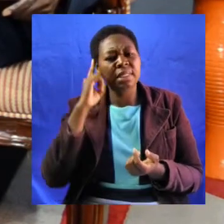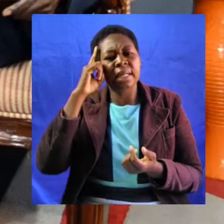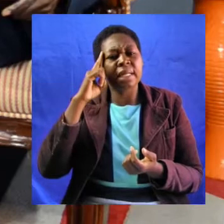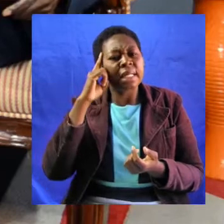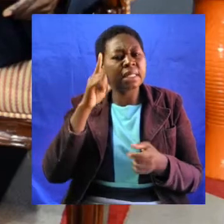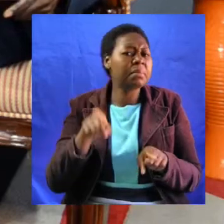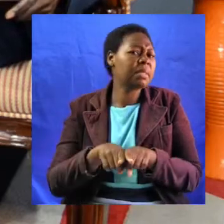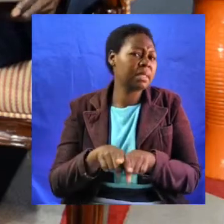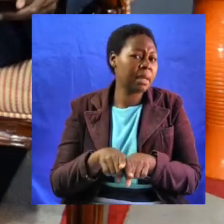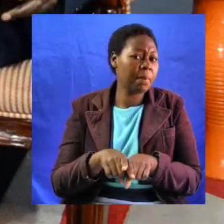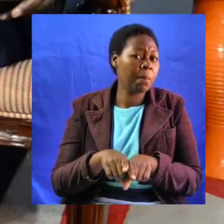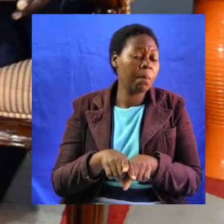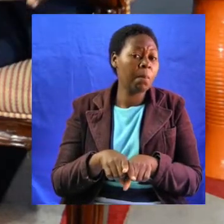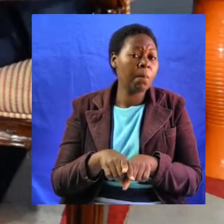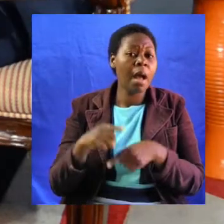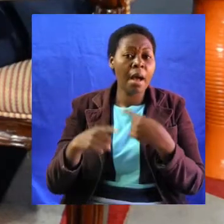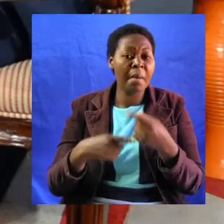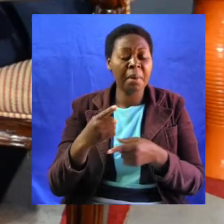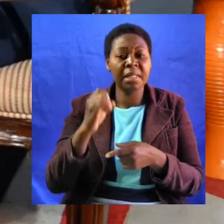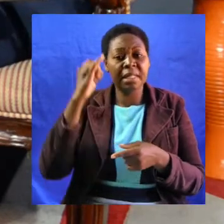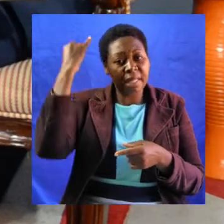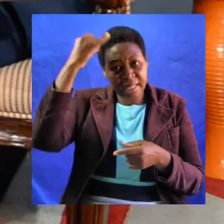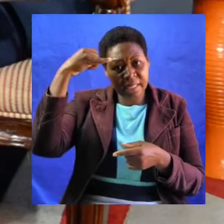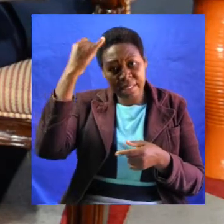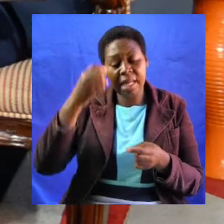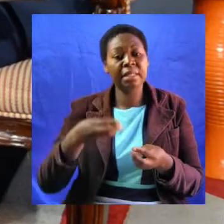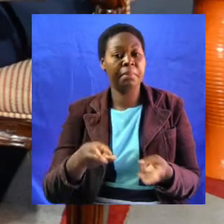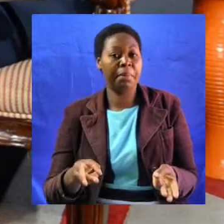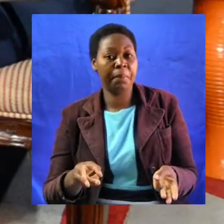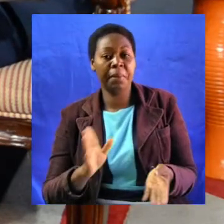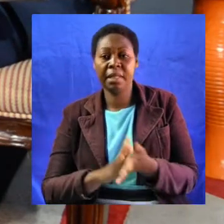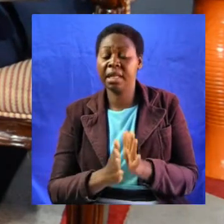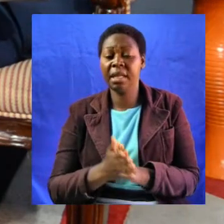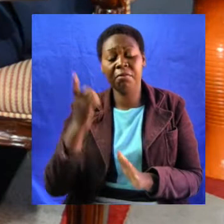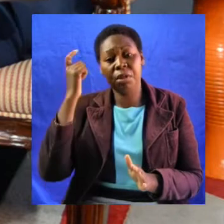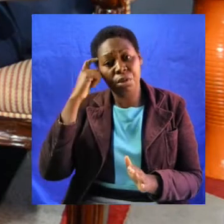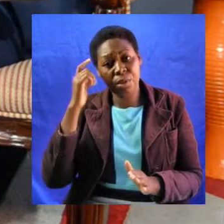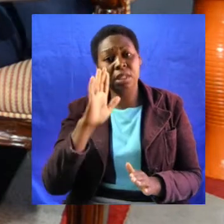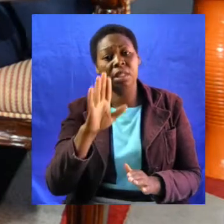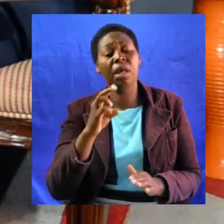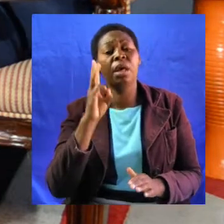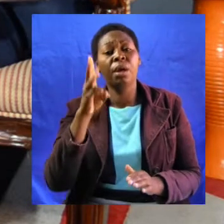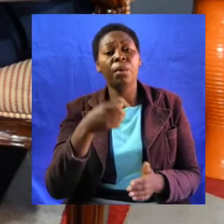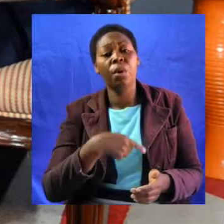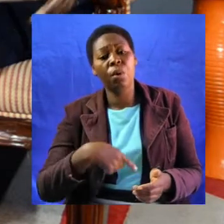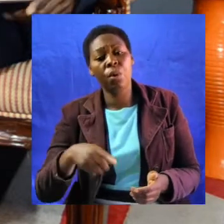Yeah. VaIsraeri. Kura kuti vanhu vakafara ngozi chinhu chavanga vasiri kutango chavanga vasiri